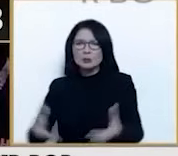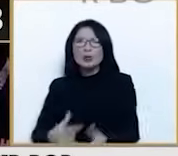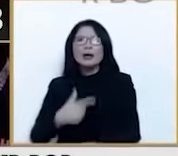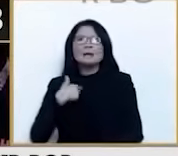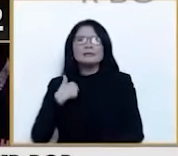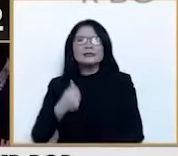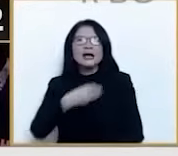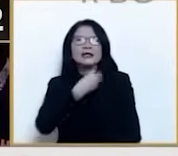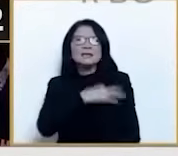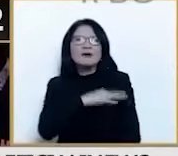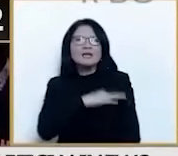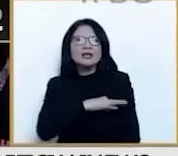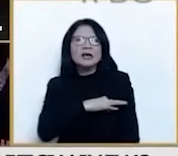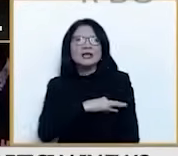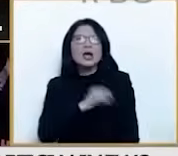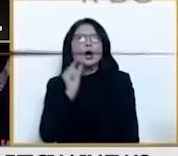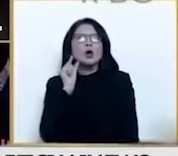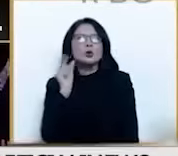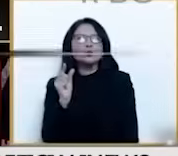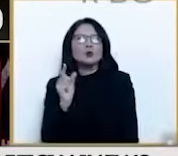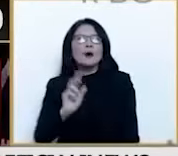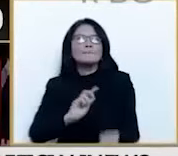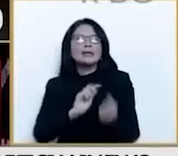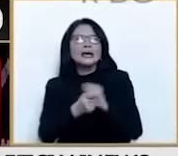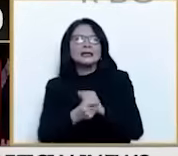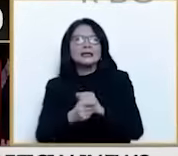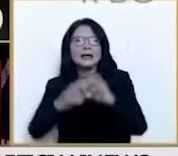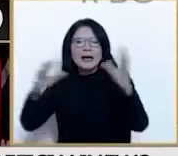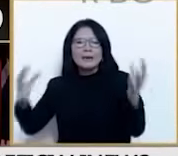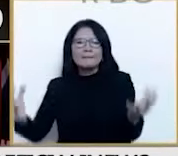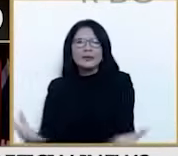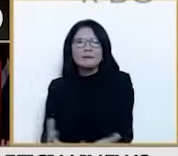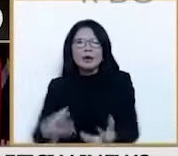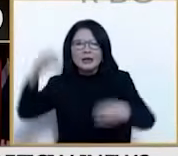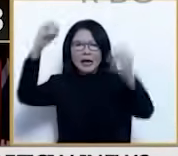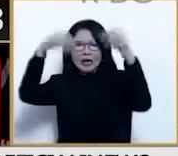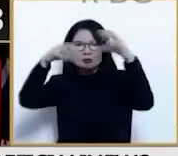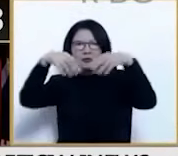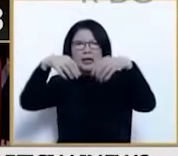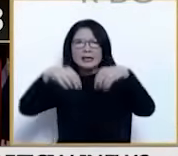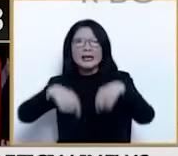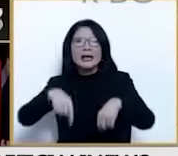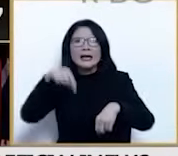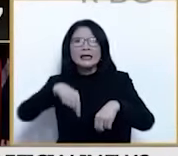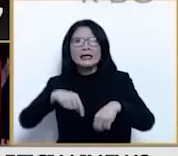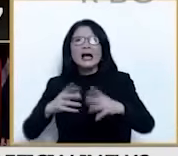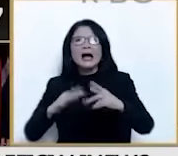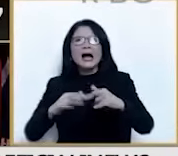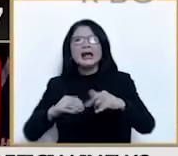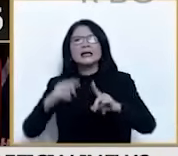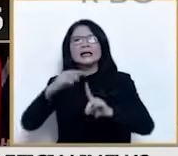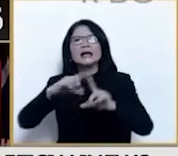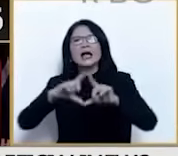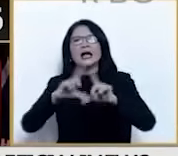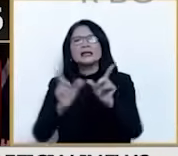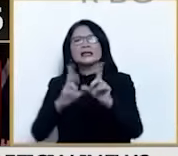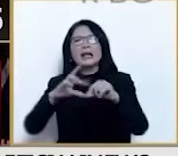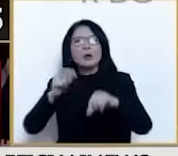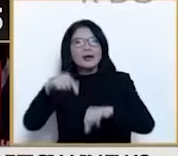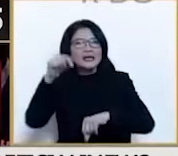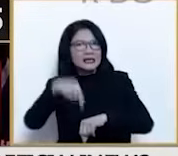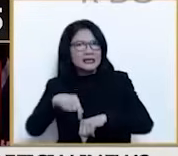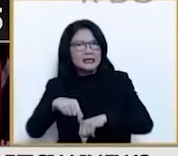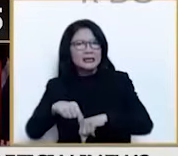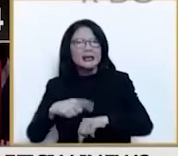dimanfaatkan untuk mengganti penampungan air hujan. Karena ini air tawar, maka air tawar